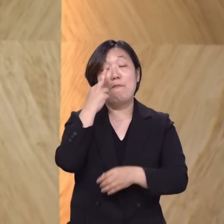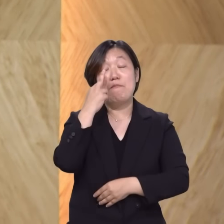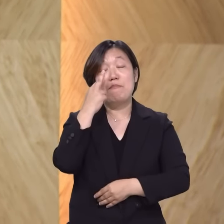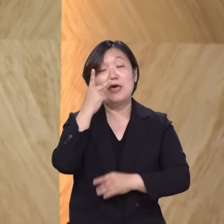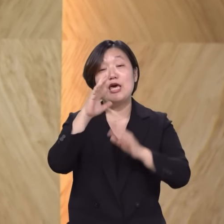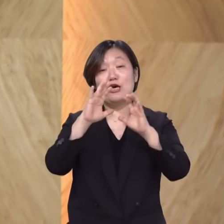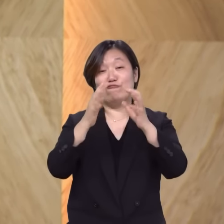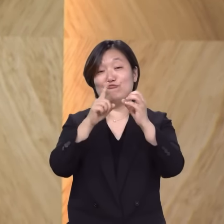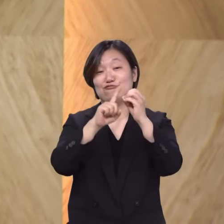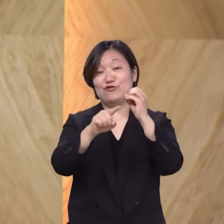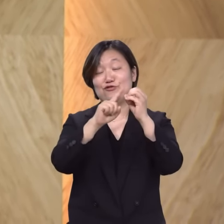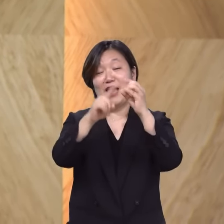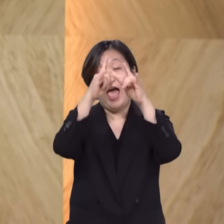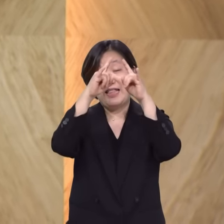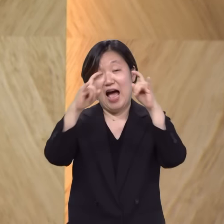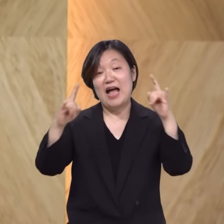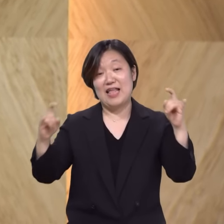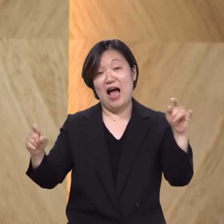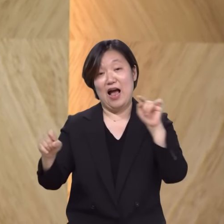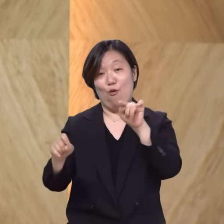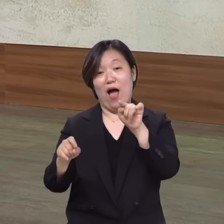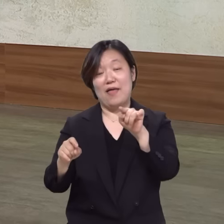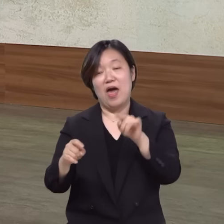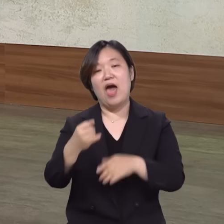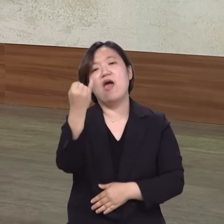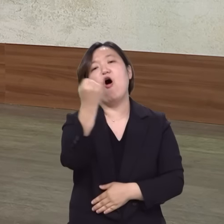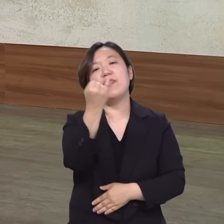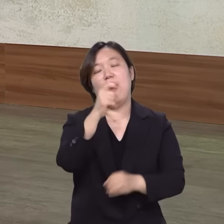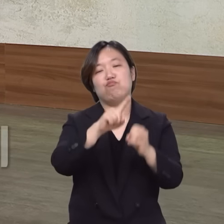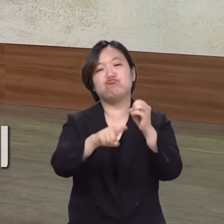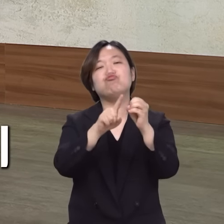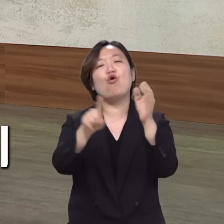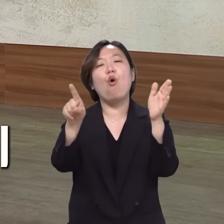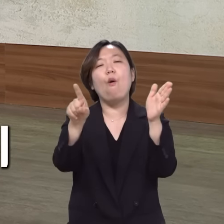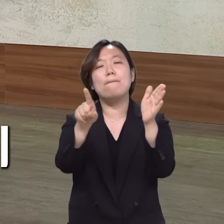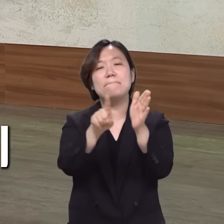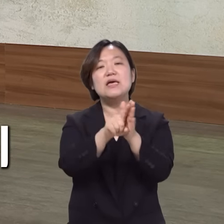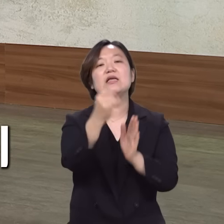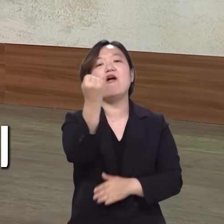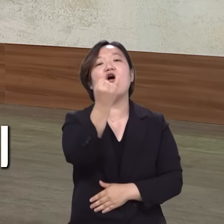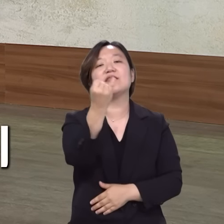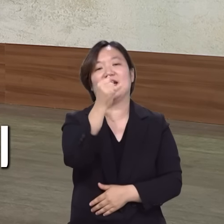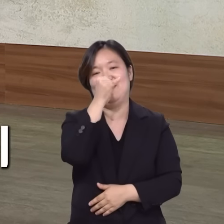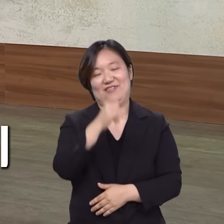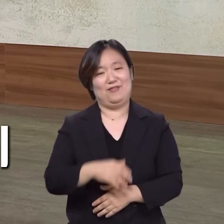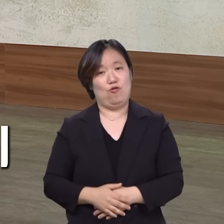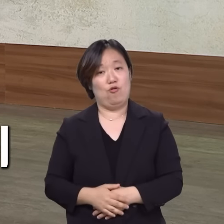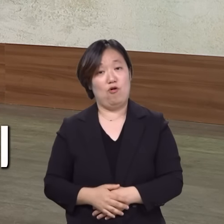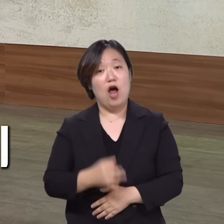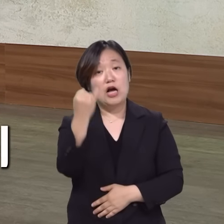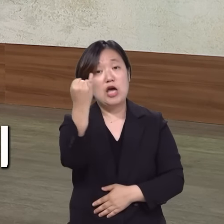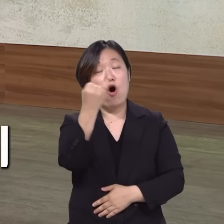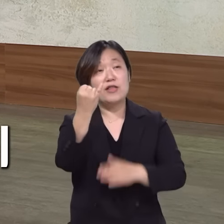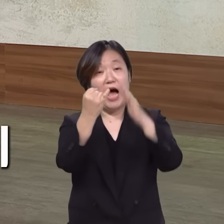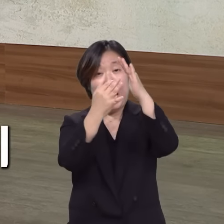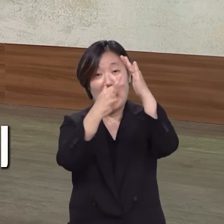사찰에 어느 여성 불자님이 계셨나 봐요 그 여성 불자님이 온 가족이 함께 그 사찰에